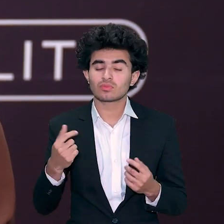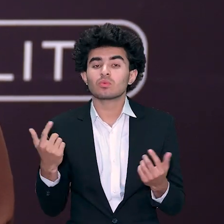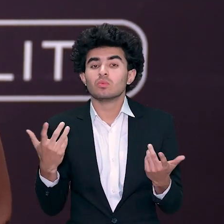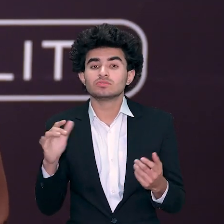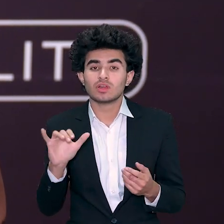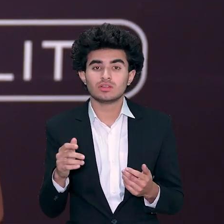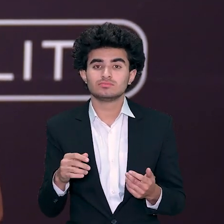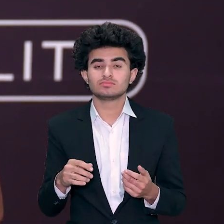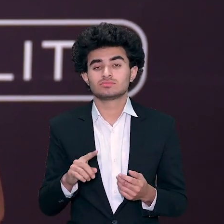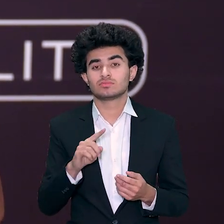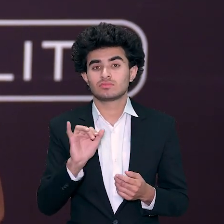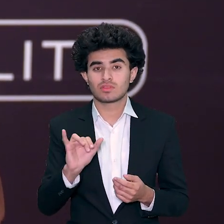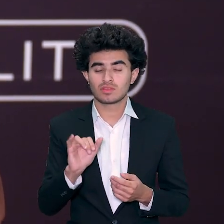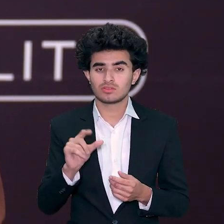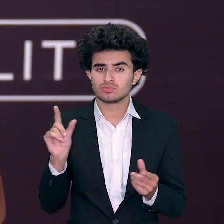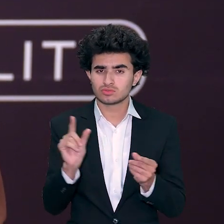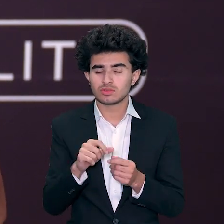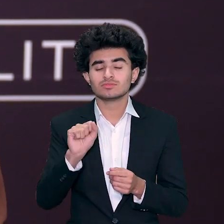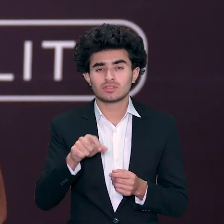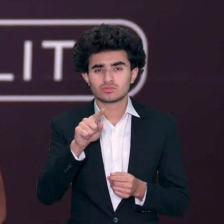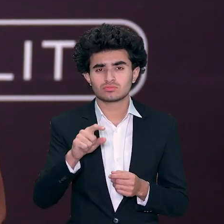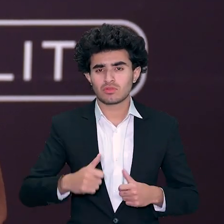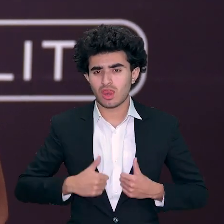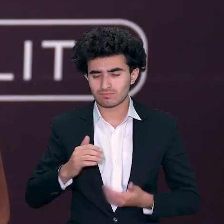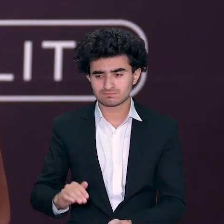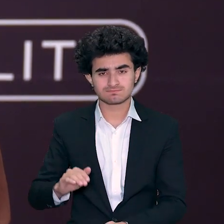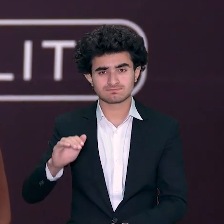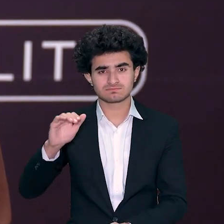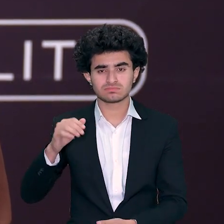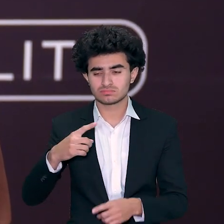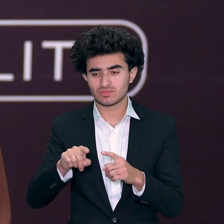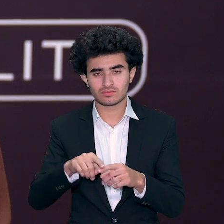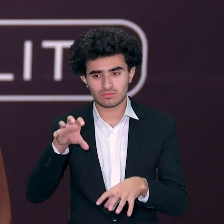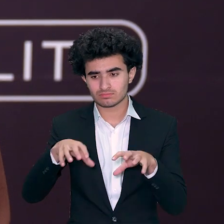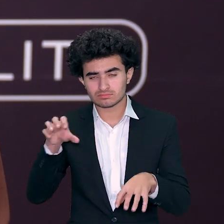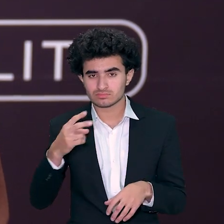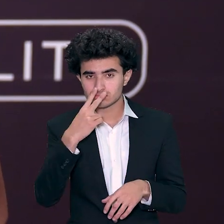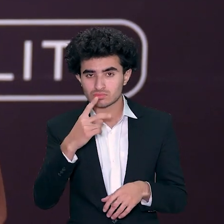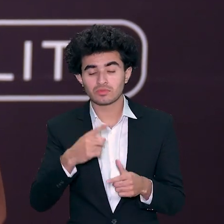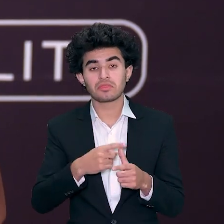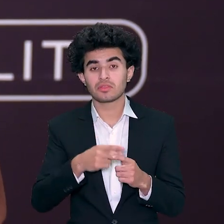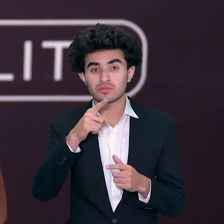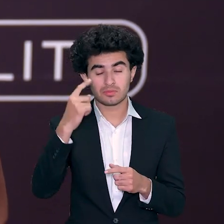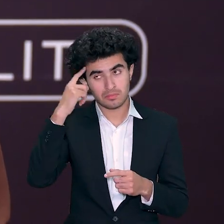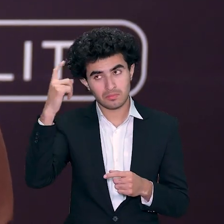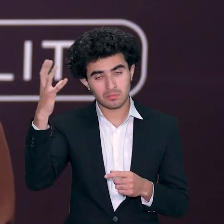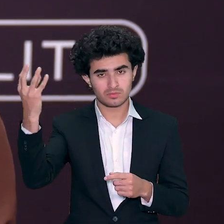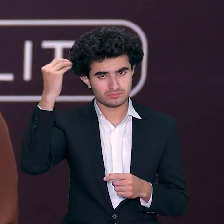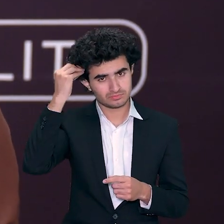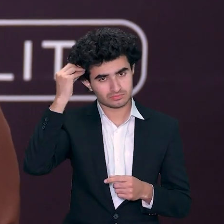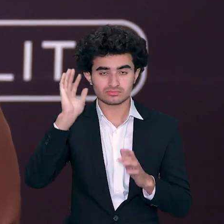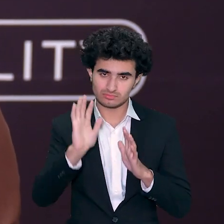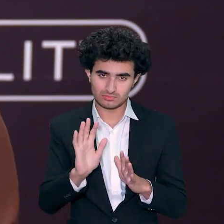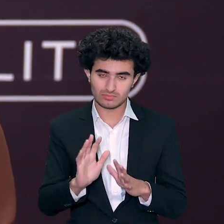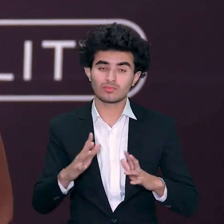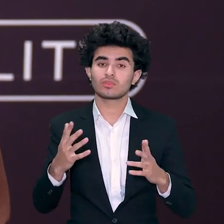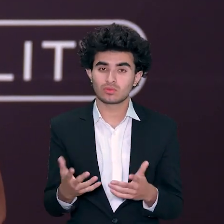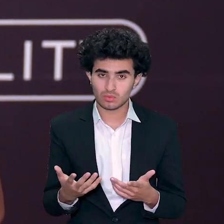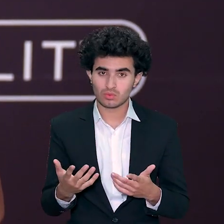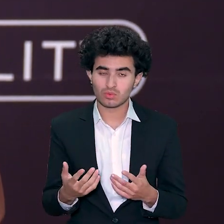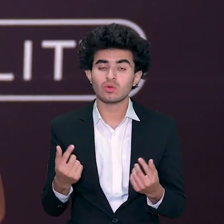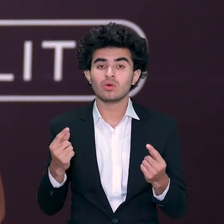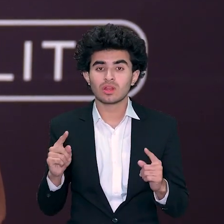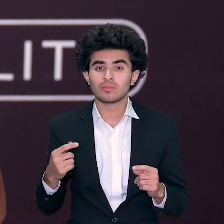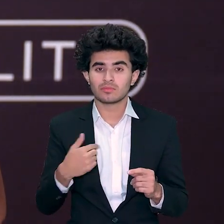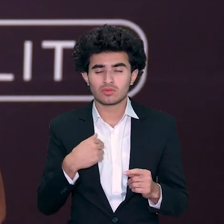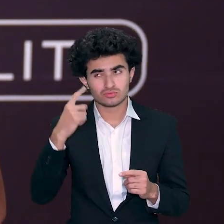کہ ظاہر سی بات ہے بچپن سے آپ چیزوں کو دیکھتے ہو اور وہ آپ کے سب کانشیس مائنڈ میں ہوتے ہیں. تو کیا ہوا کہ میں اسی